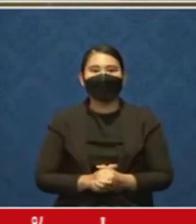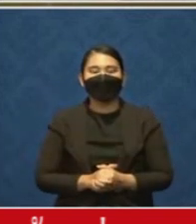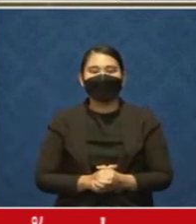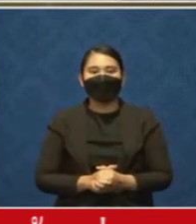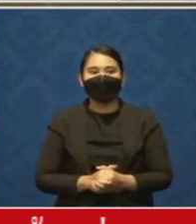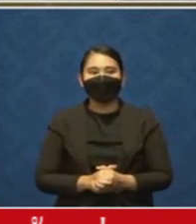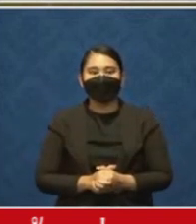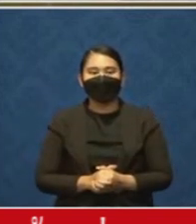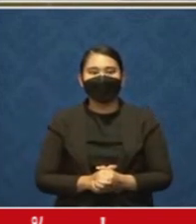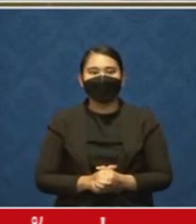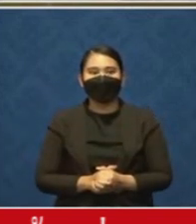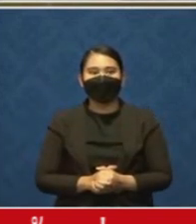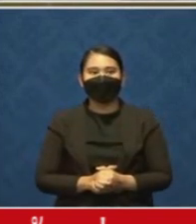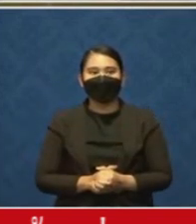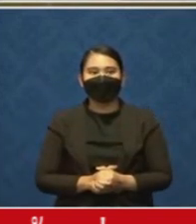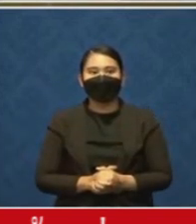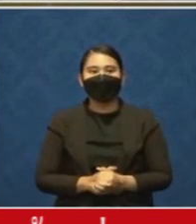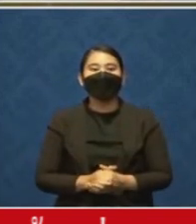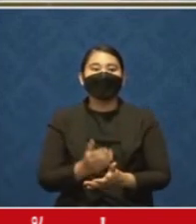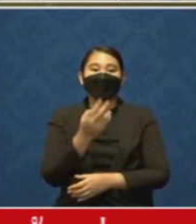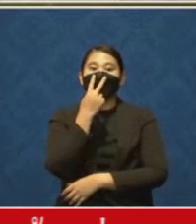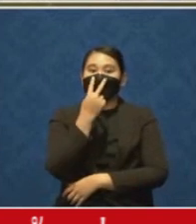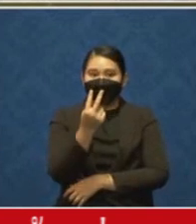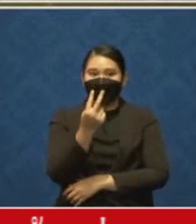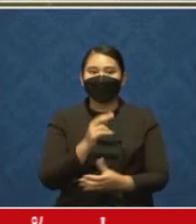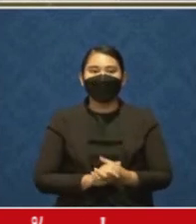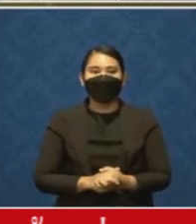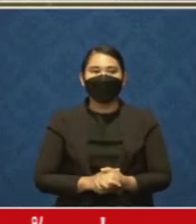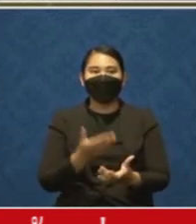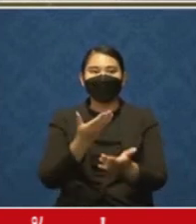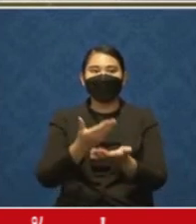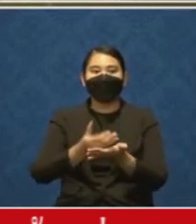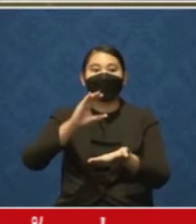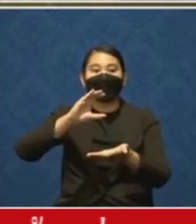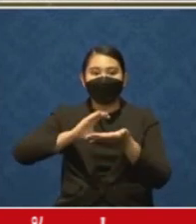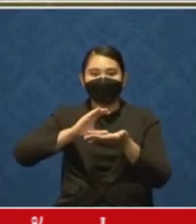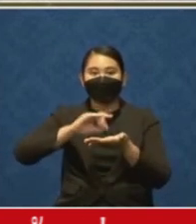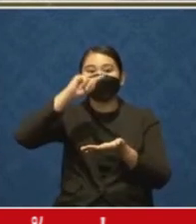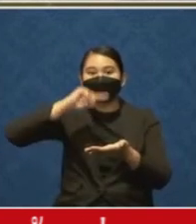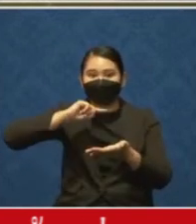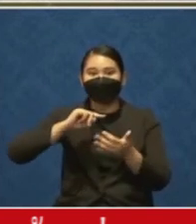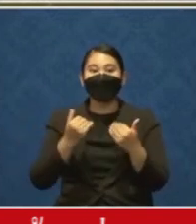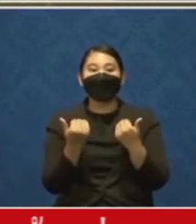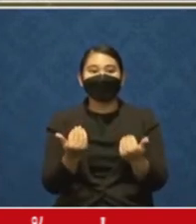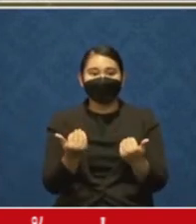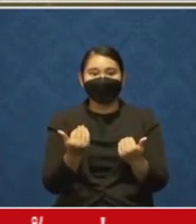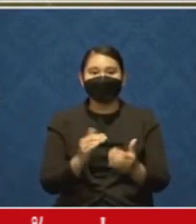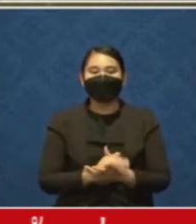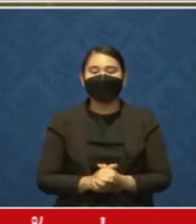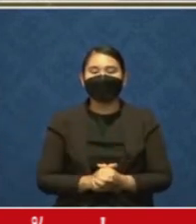20ครับท่านประธานครับท่านประธานมาดูภาวะงบประมาณของประเทศสิครับในขณะ